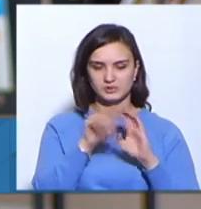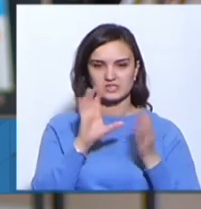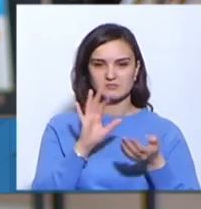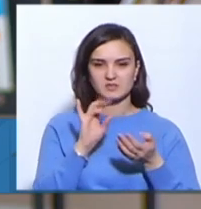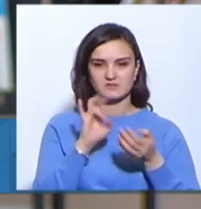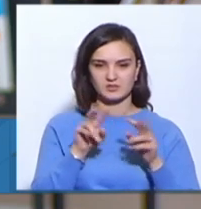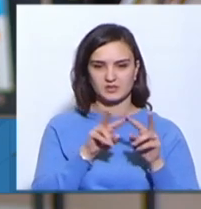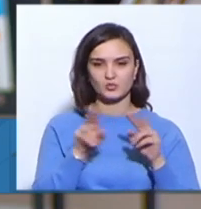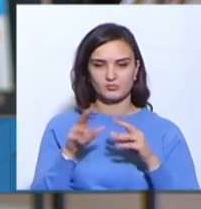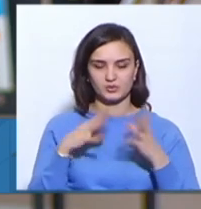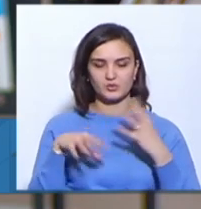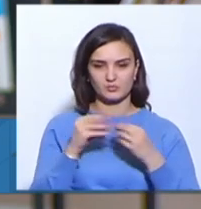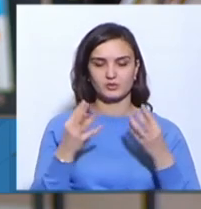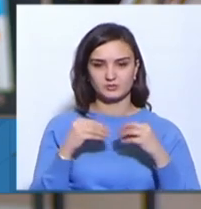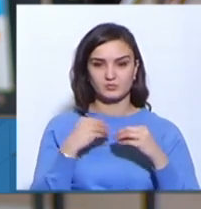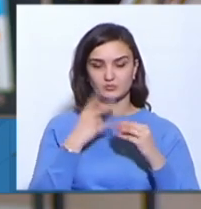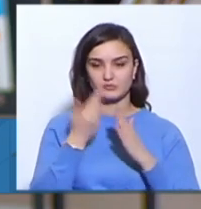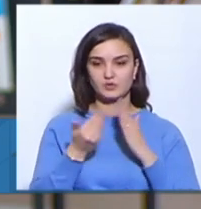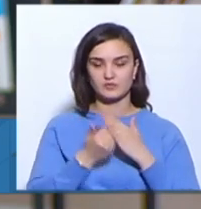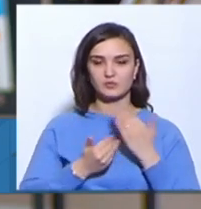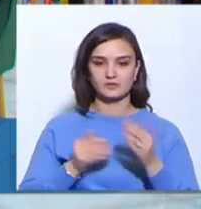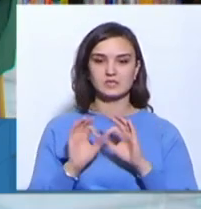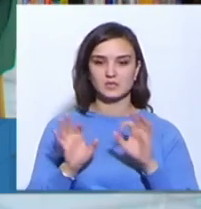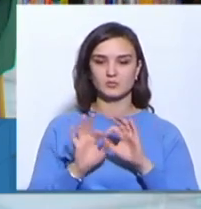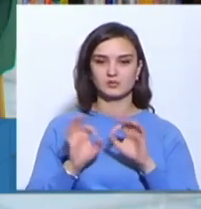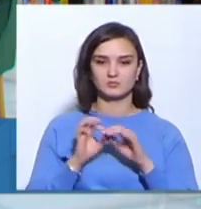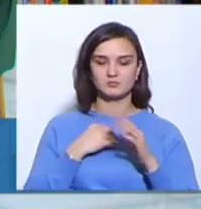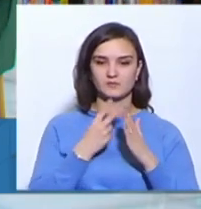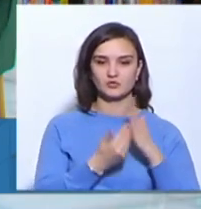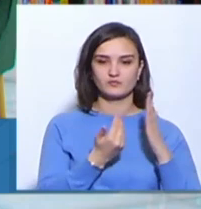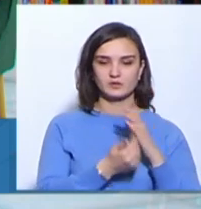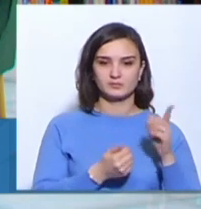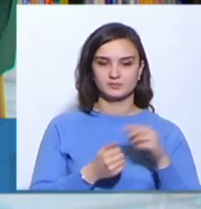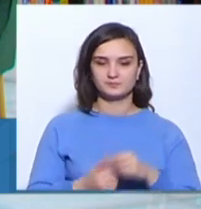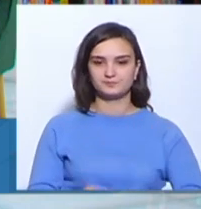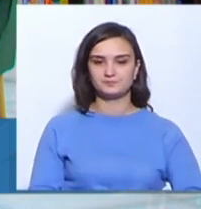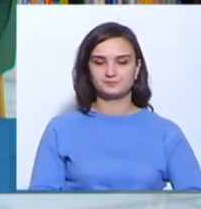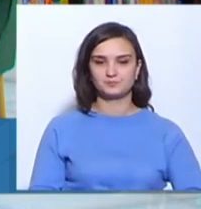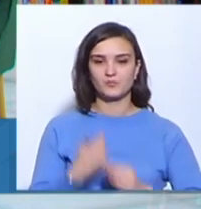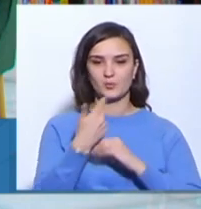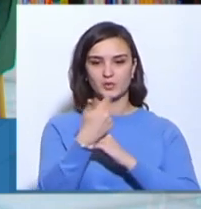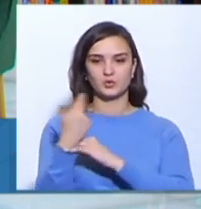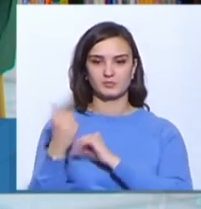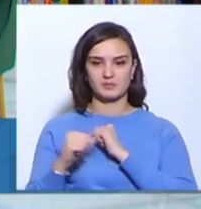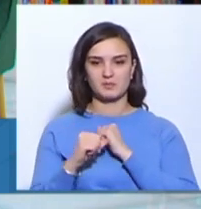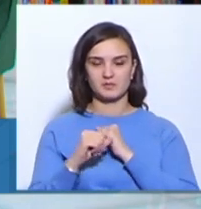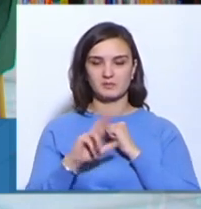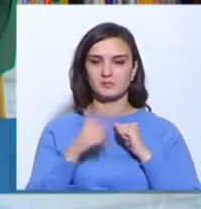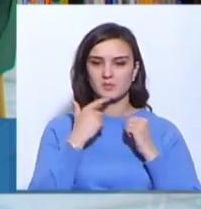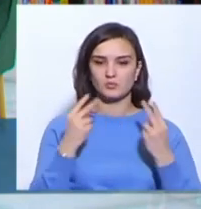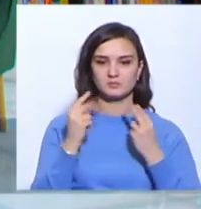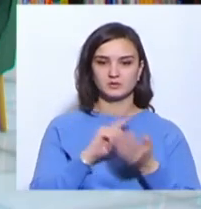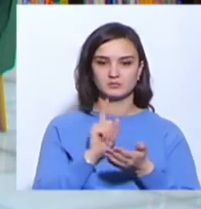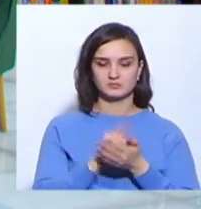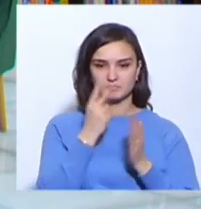სიმსივნეების ერთობლიობას. მე უნდა ვაჩვენო, თქვენ ისაუბრეთ და მე ოპერატორები დამეხმარებიან და მაყურებელს